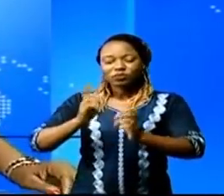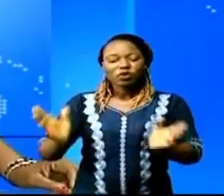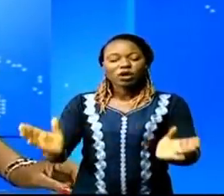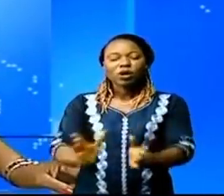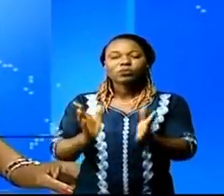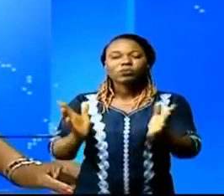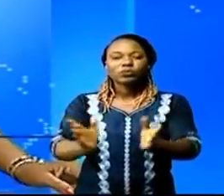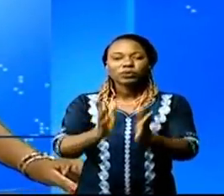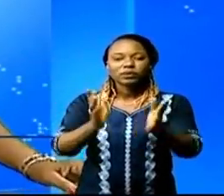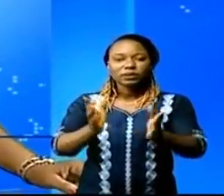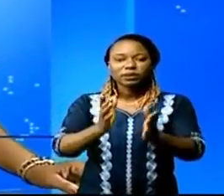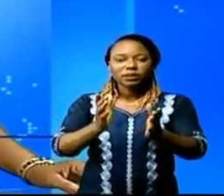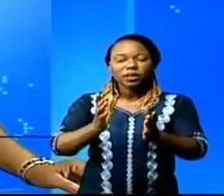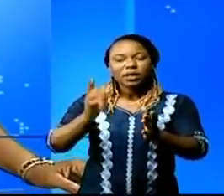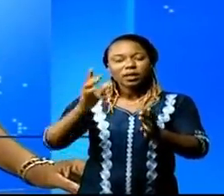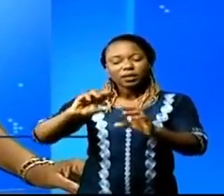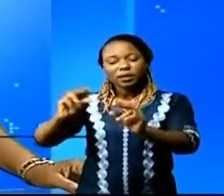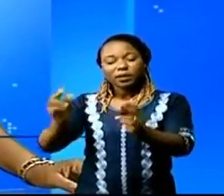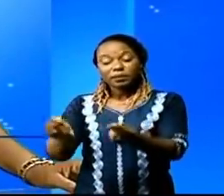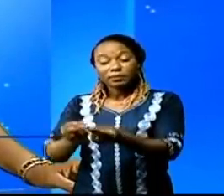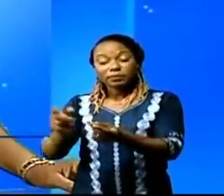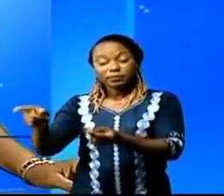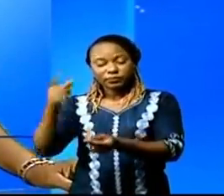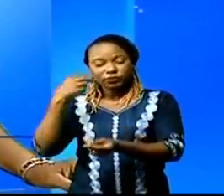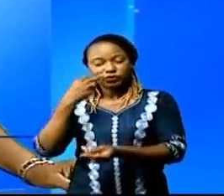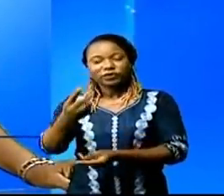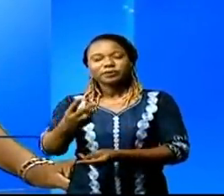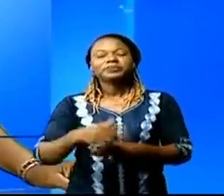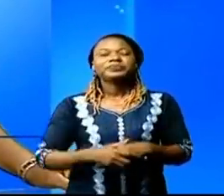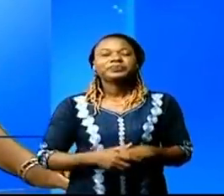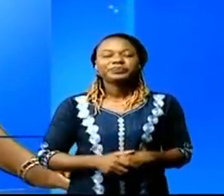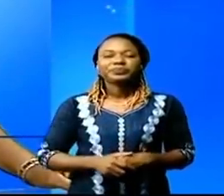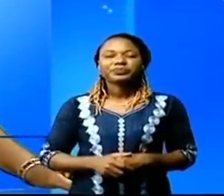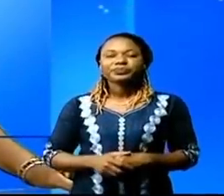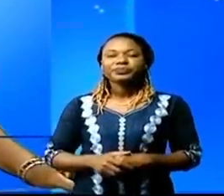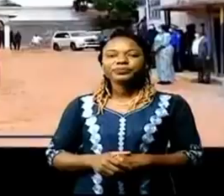encourager sur le site de sa province.